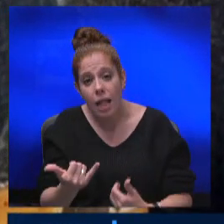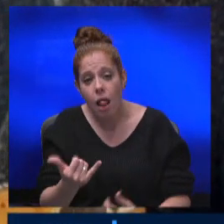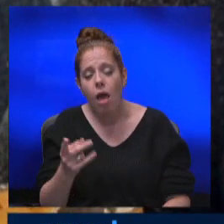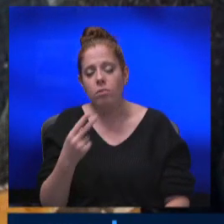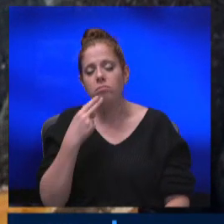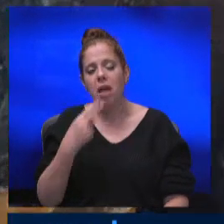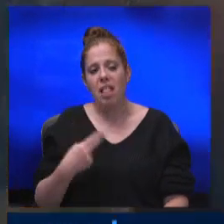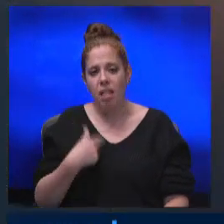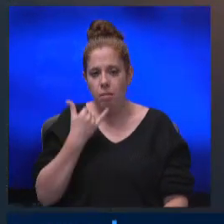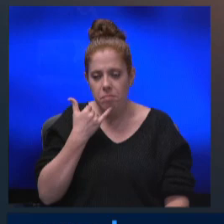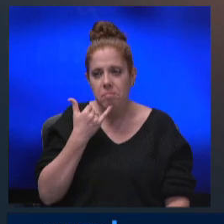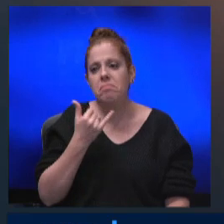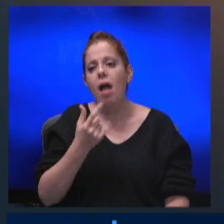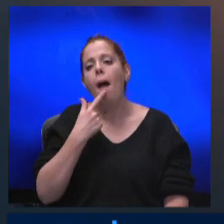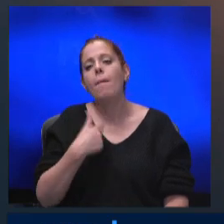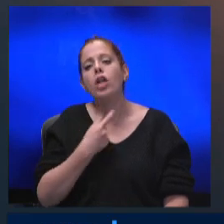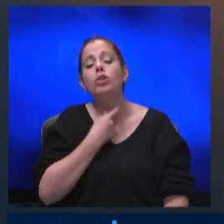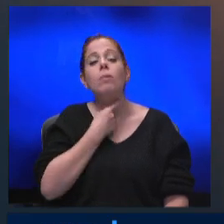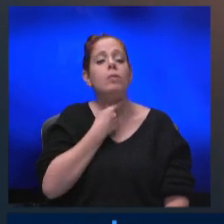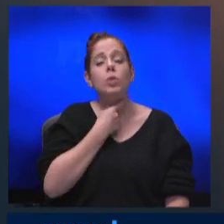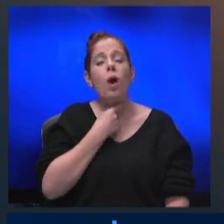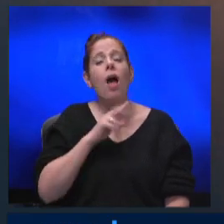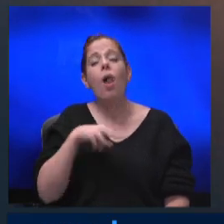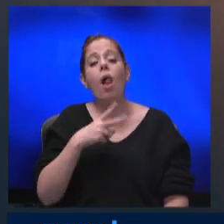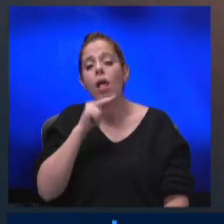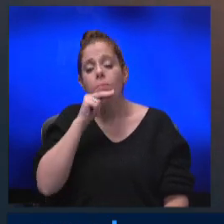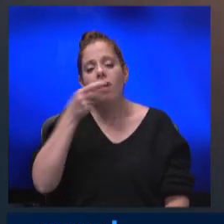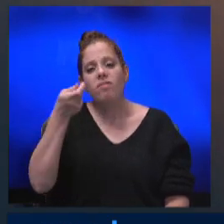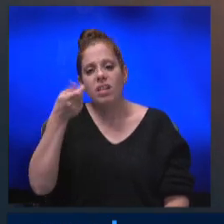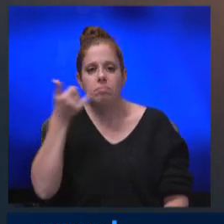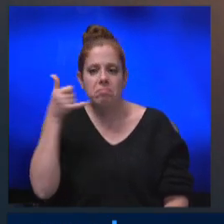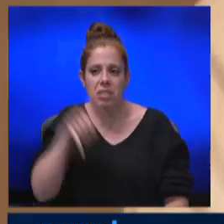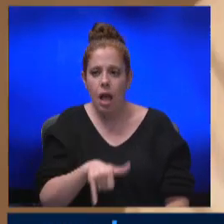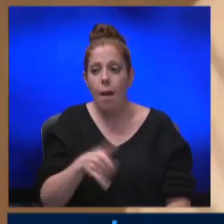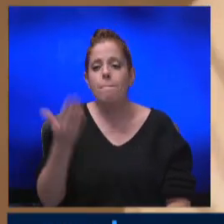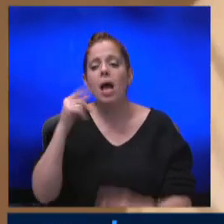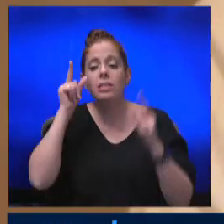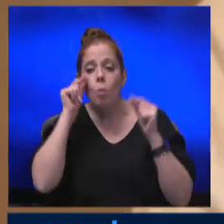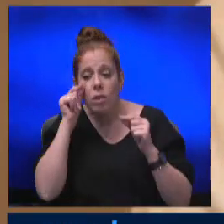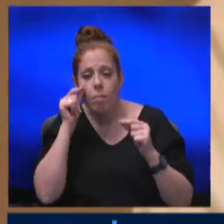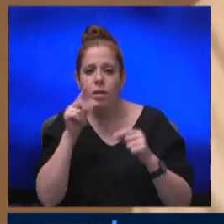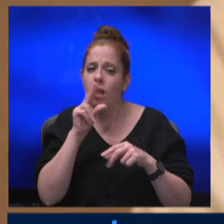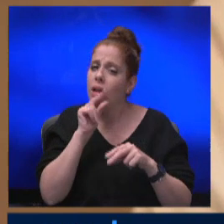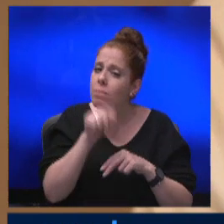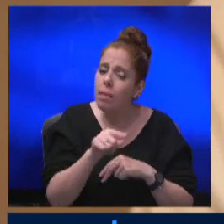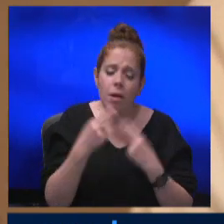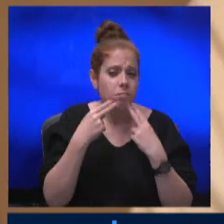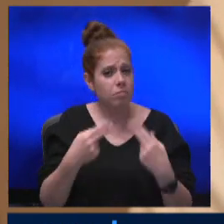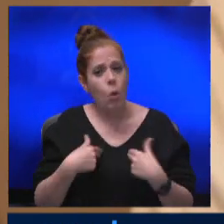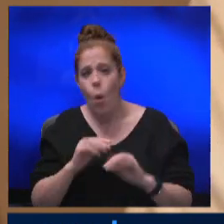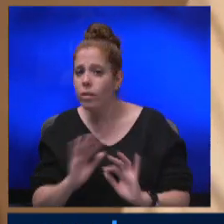לטלפון, אמרה לי שהיא במצוקה וסגרה את הטלפון. ומאז היא מורדמת, אני מדבר איתה והיא לא עונה לי.